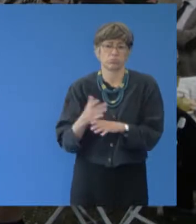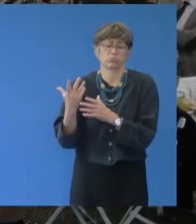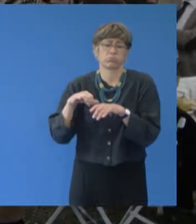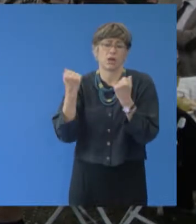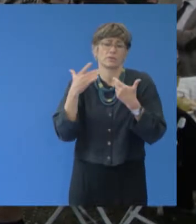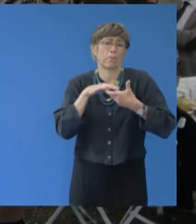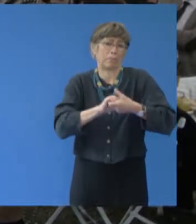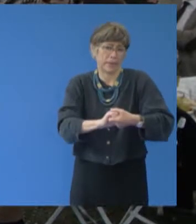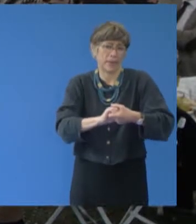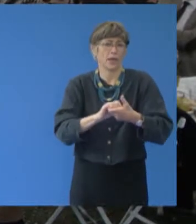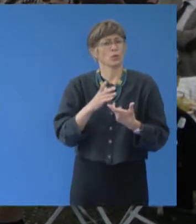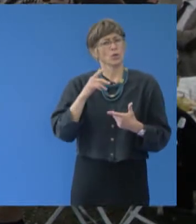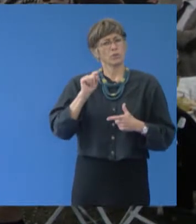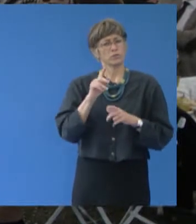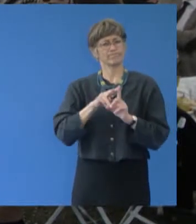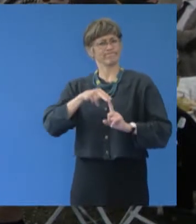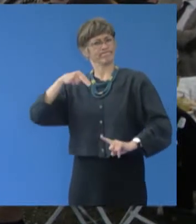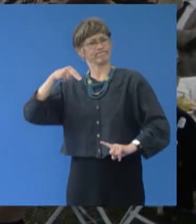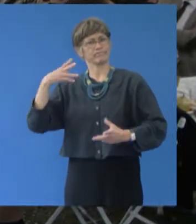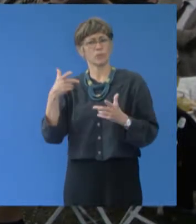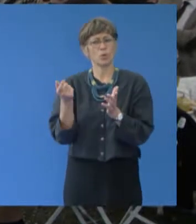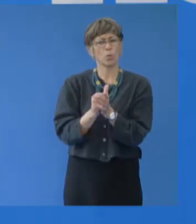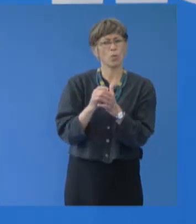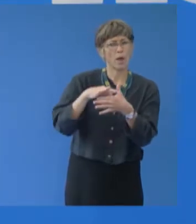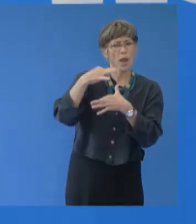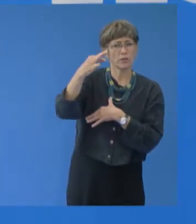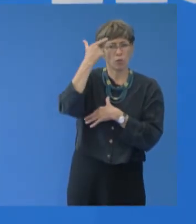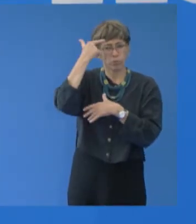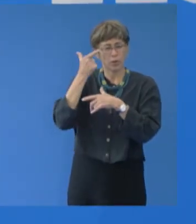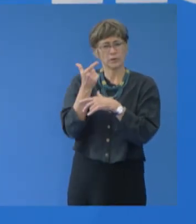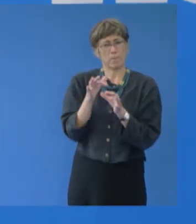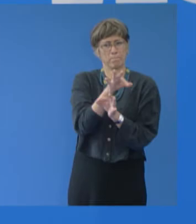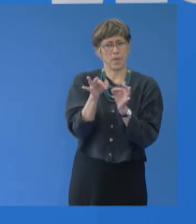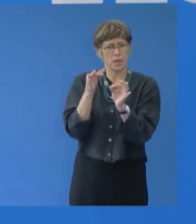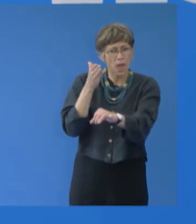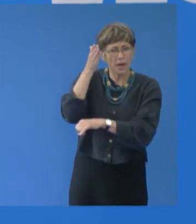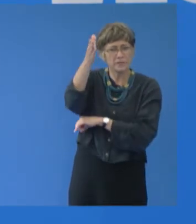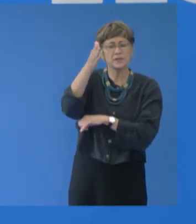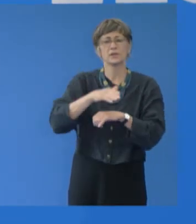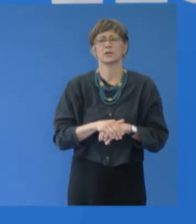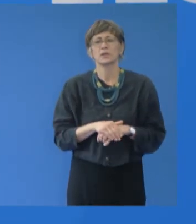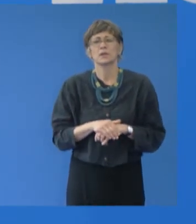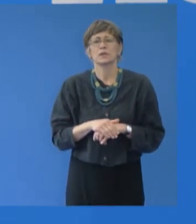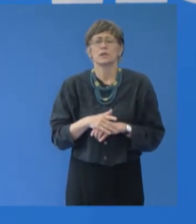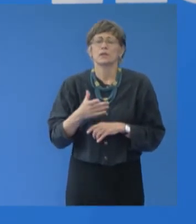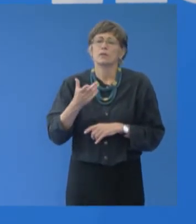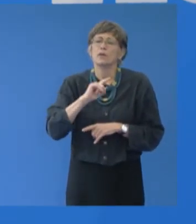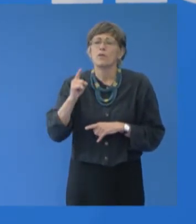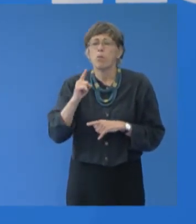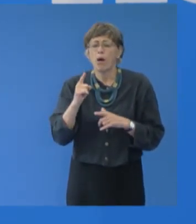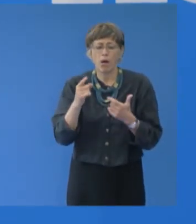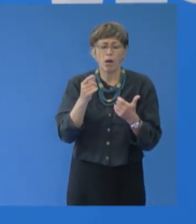Alors, prenons de la hauteur lors de cette élection. Pensons à l'avenir de notre pays. Parce que il ne se joue pas dans un